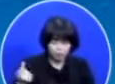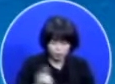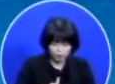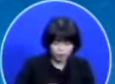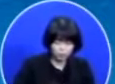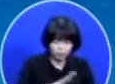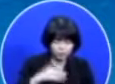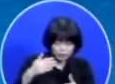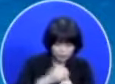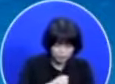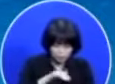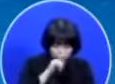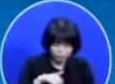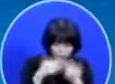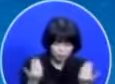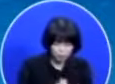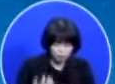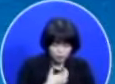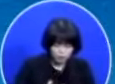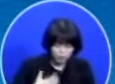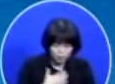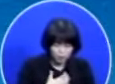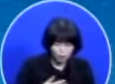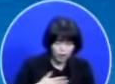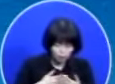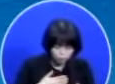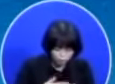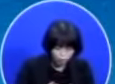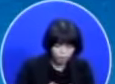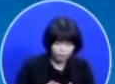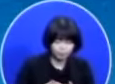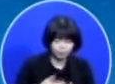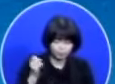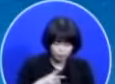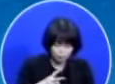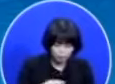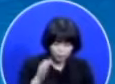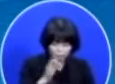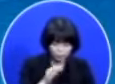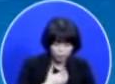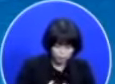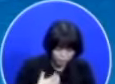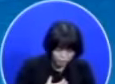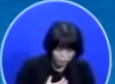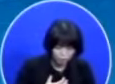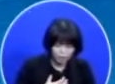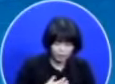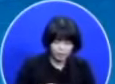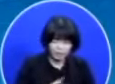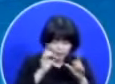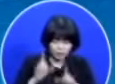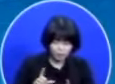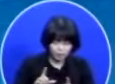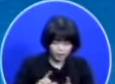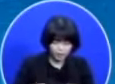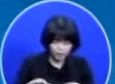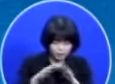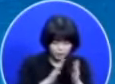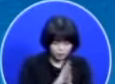사로잡고 있는 모든 염려와 두려움과 그리고 돈 걱정과 생활의 무질서와